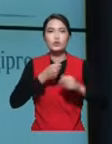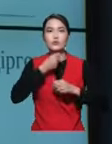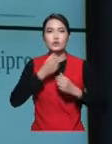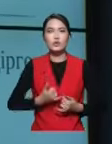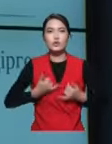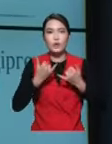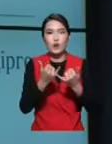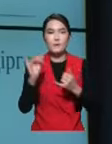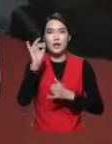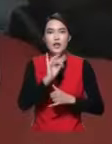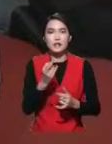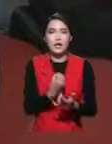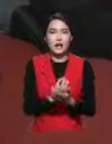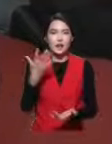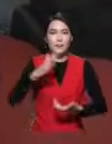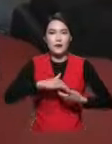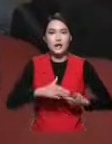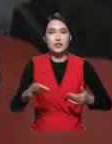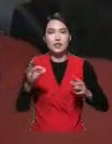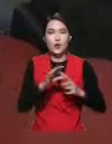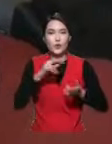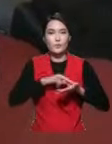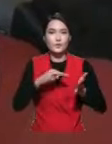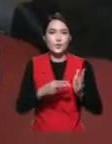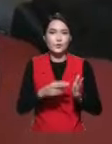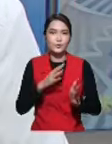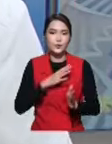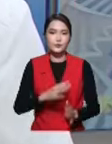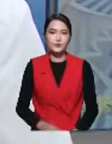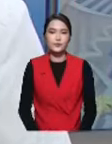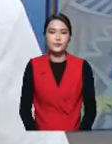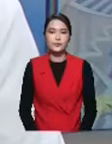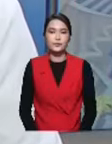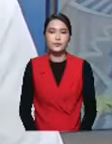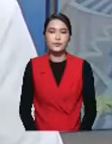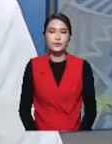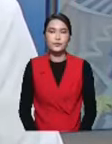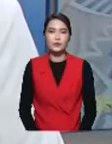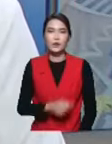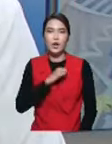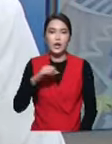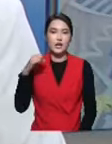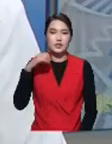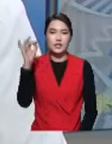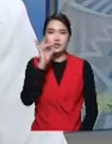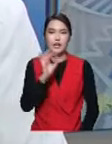көрсетуге, тарихты бағалауға шақыру мақсатымыз, дейді ұйымдастырушылар. Бұлардың тәрбие жақ байланысты